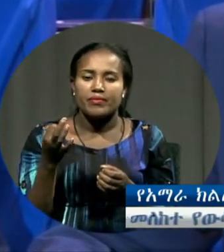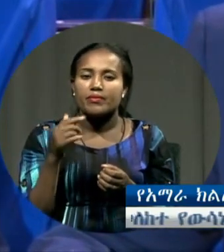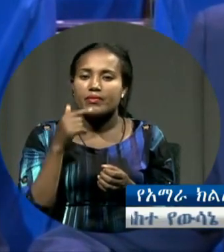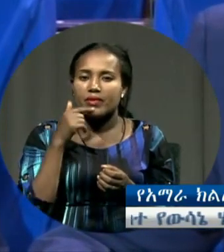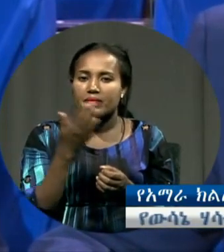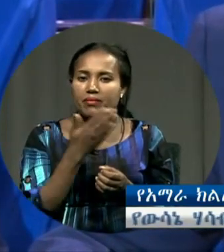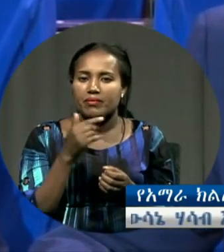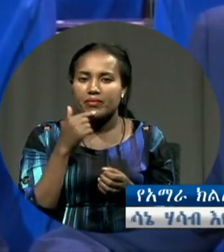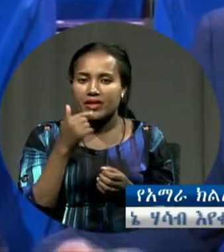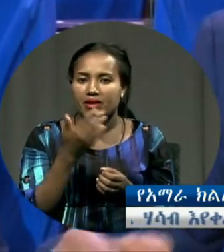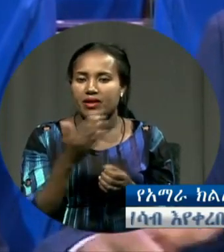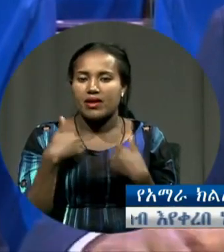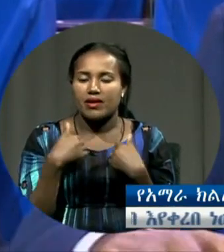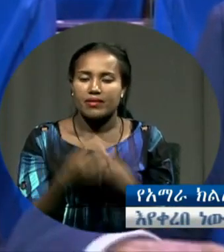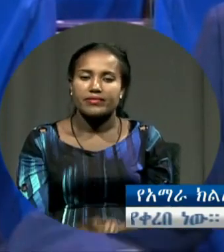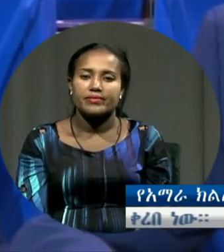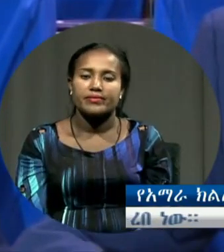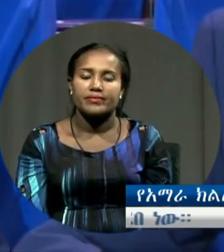የሚል ነገር አለኝ።